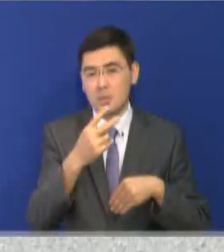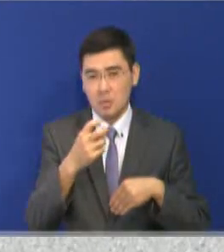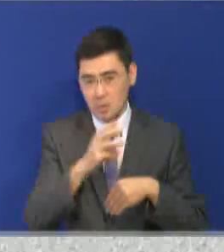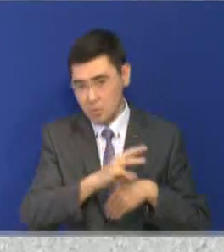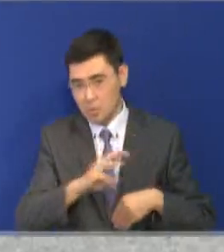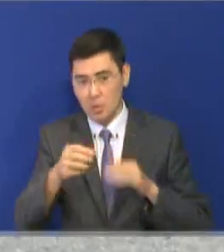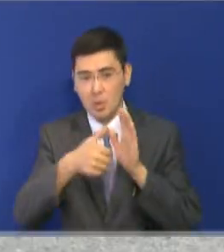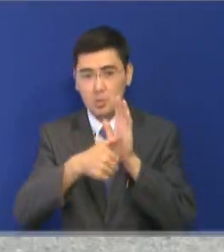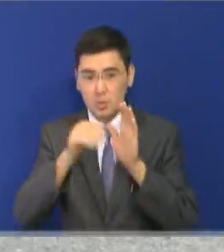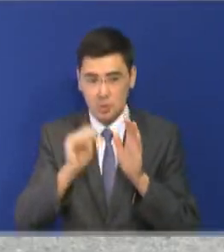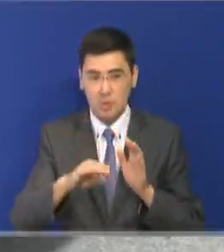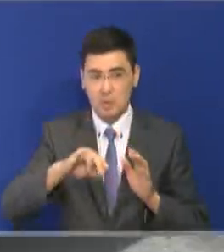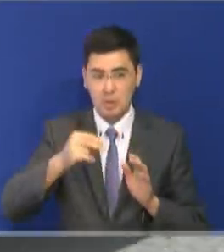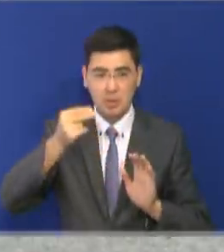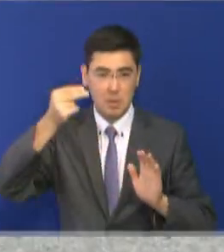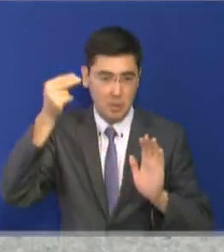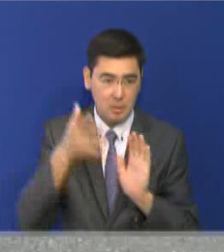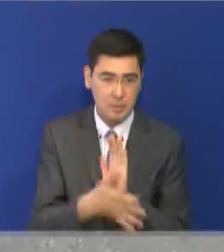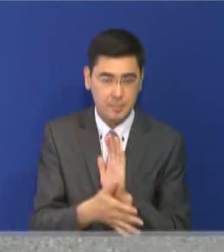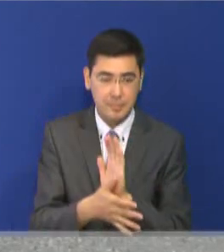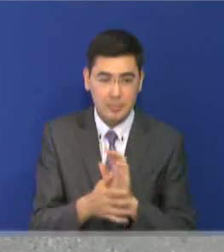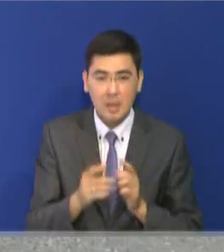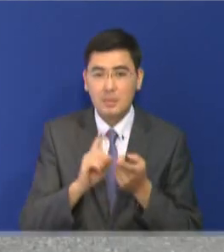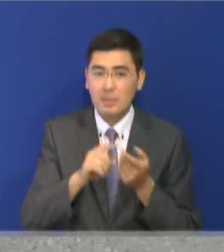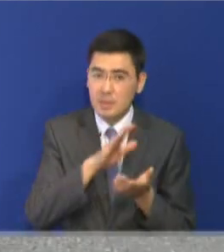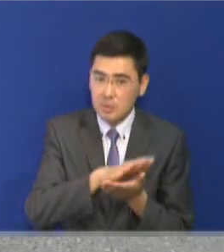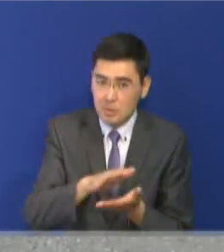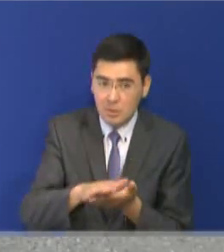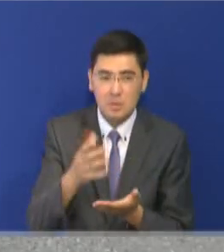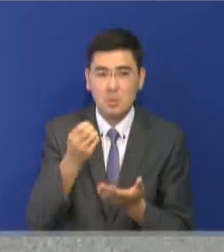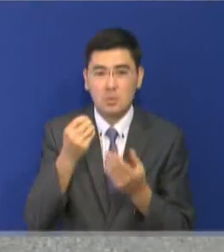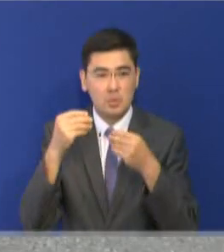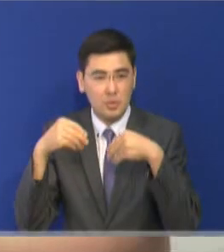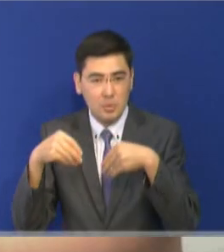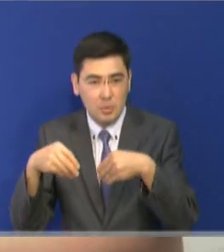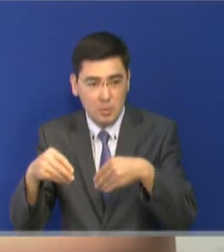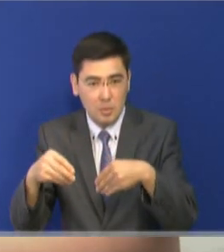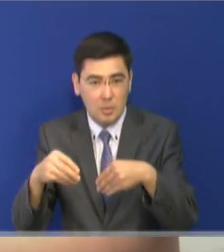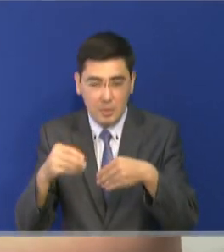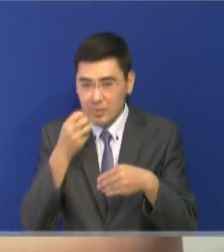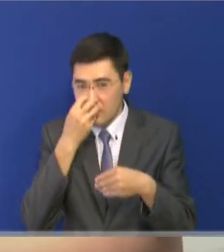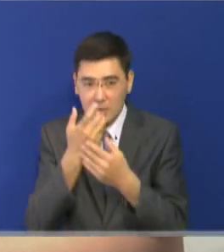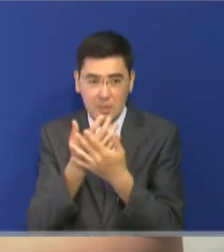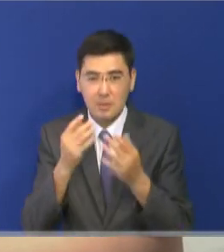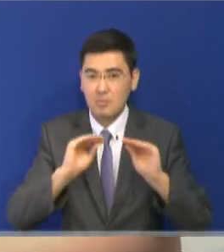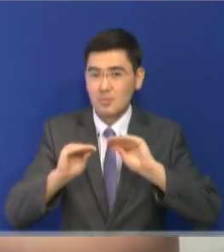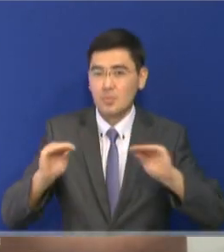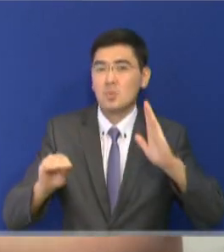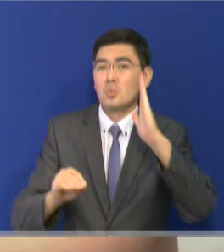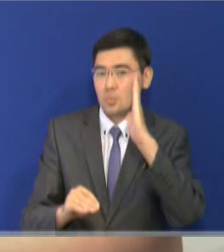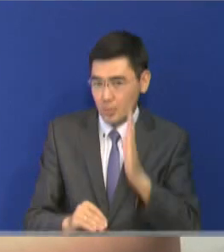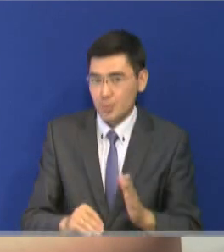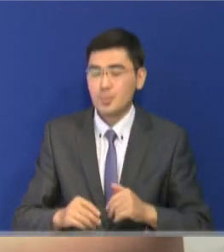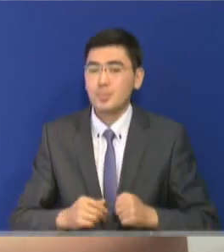1 312 650 000 теңге бөлінген. Бұл қаржы қаланың келбеті мен санитарлық жағдайын жақсартуға бағытталады. Касательно благоустройства.